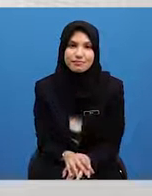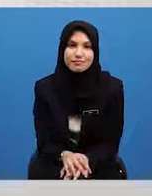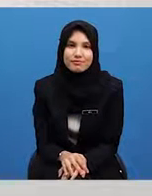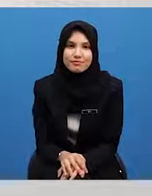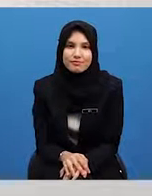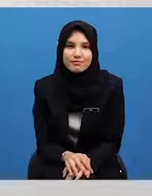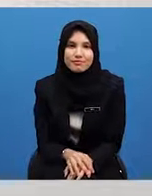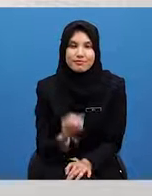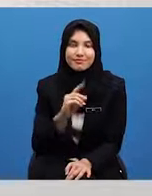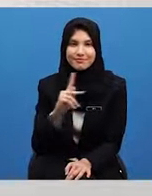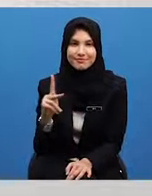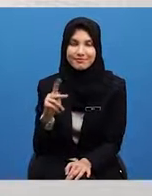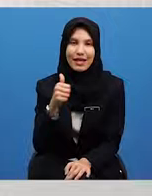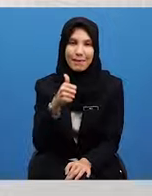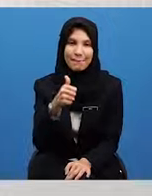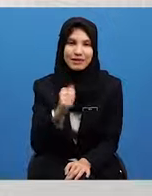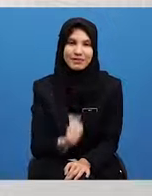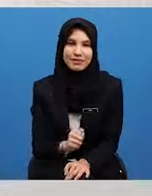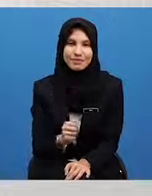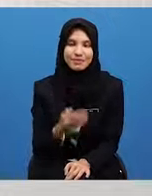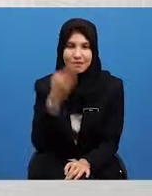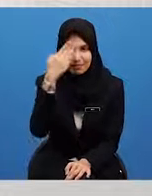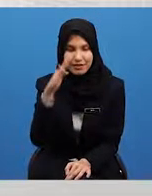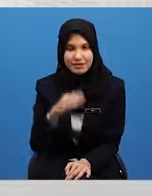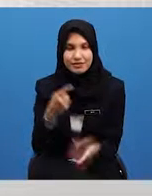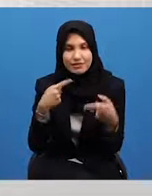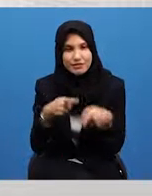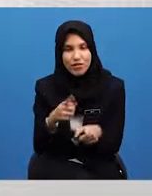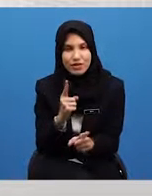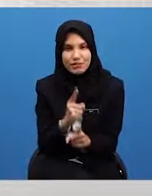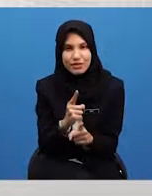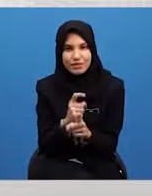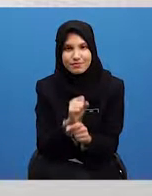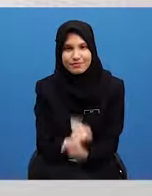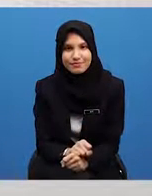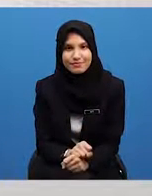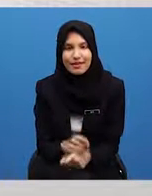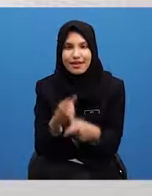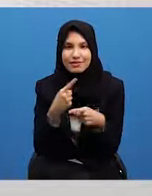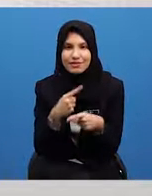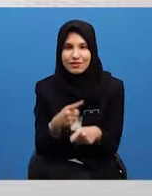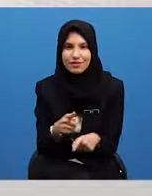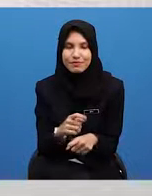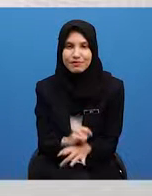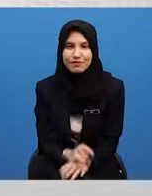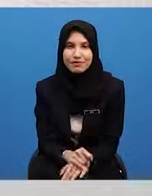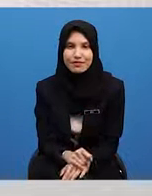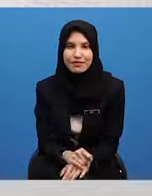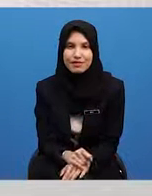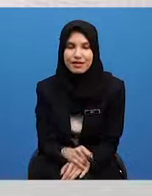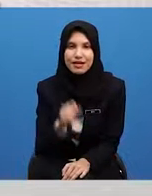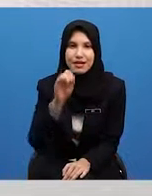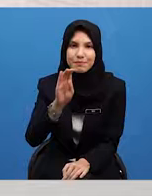Ha, okey, bagus. Bagi yang menjawab dengan betul, jawapannya adalah